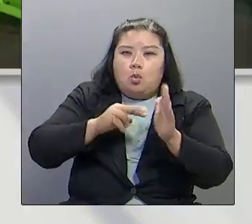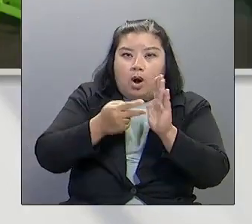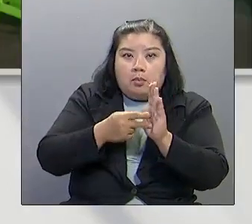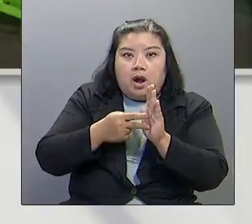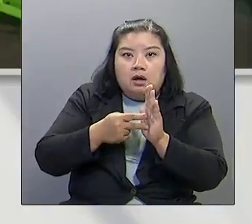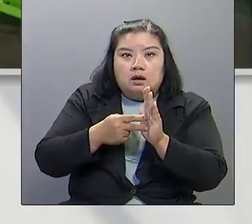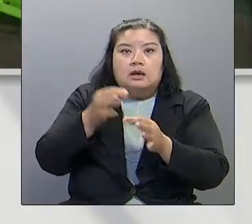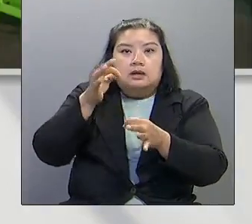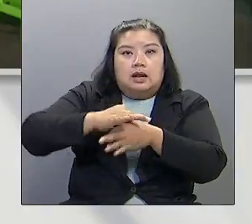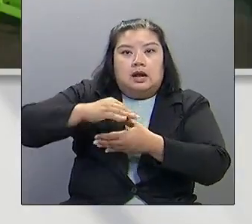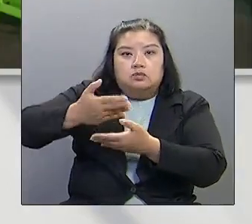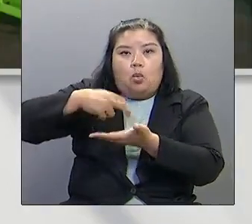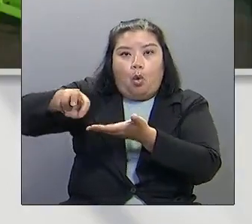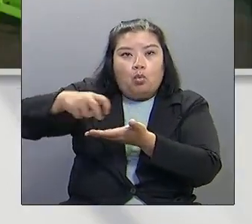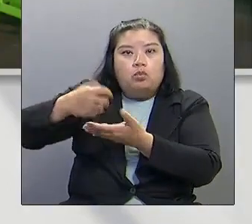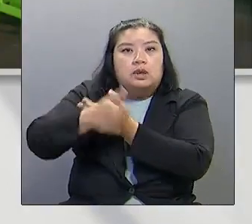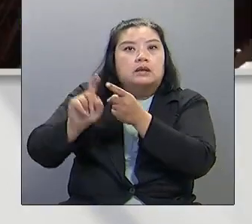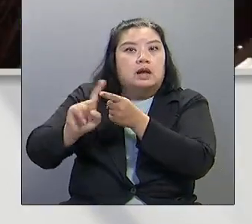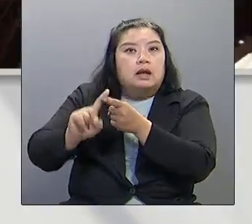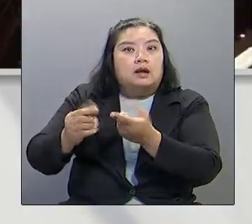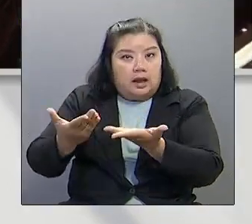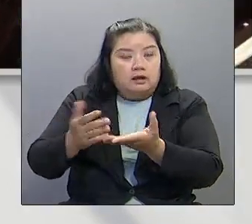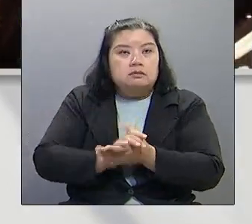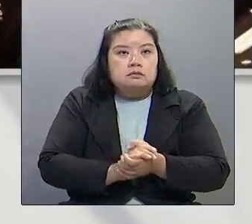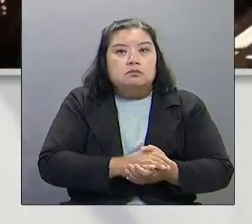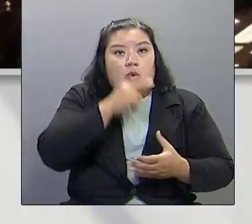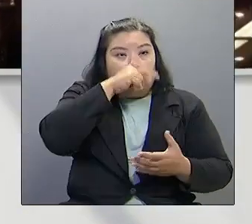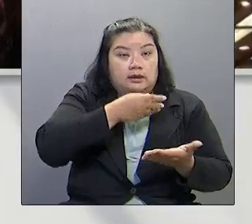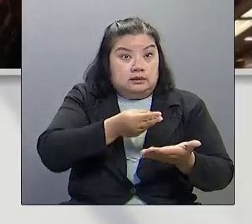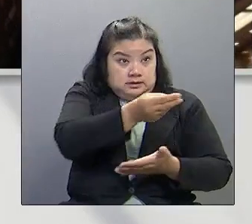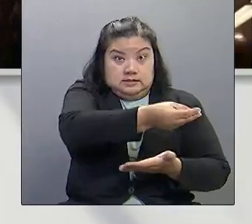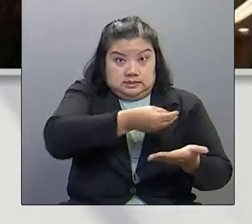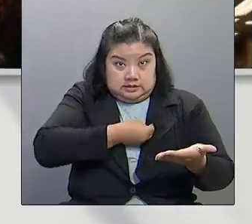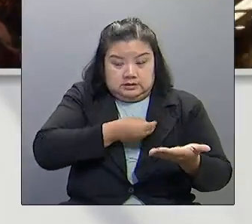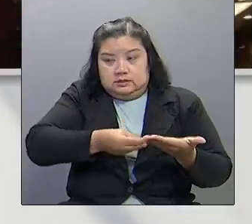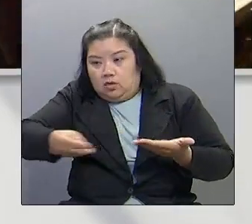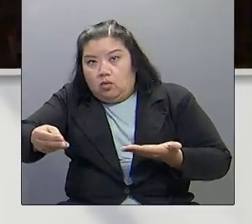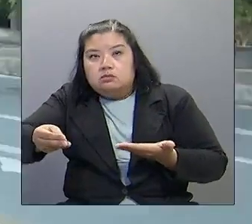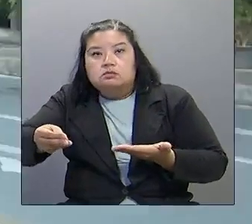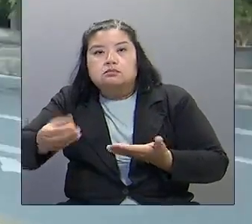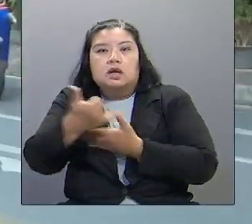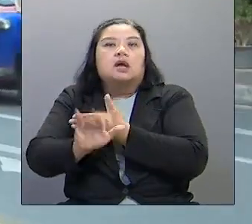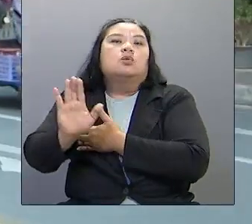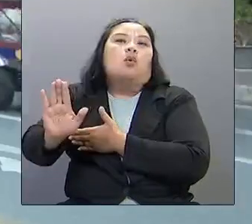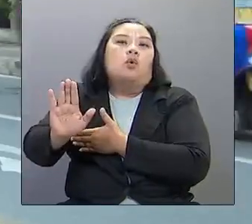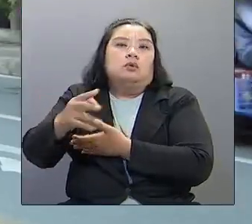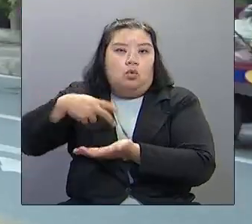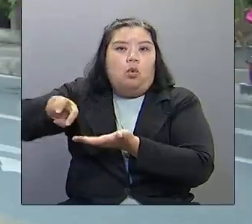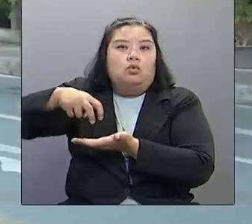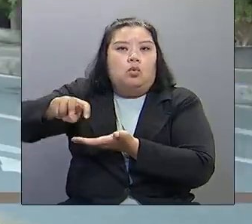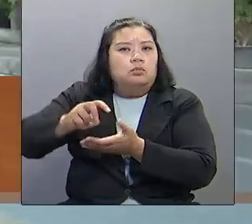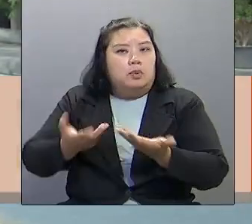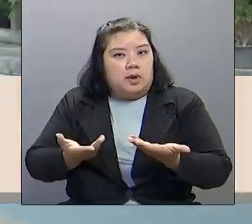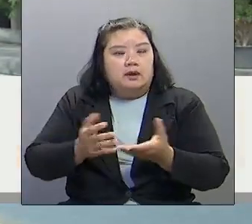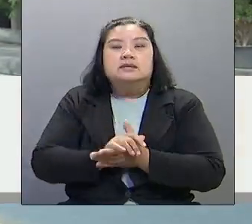านบัญชีต่างประเทศดังนั้นเงินพอซื้อปุ๊บก็ส่งตรงกลับบ้านไปด้วยหรือเปล่าค่ะผู้สื่อข่าวของเราไปลงพื้นที่ที่